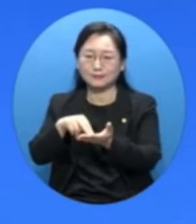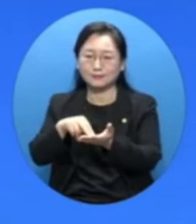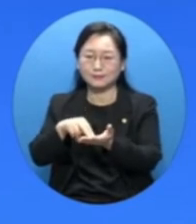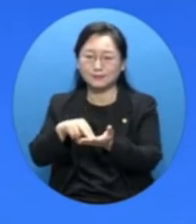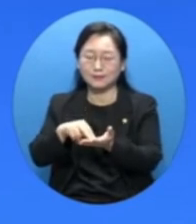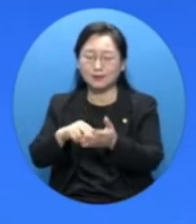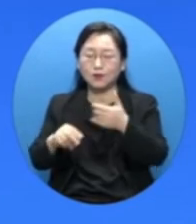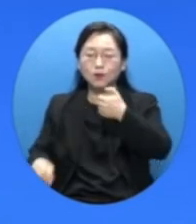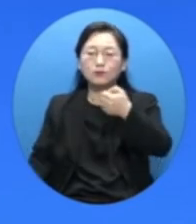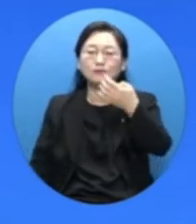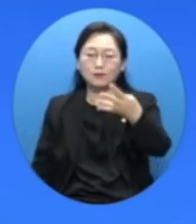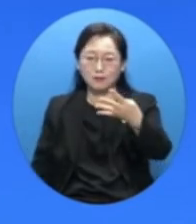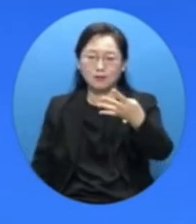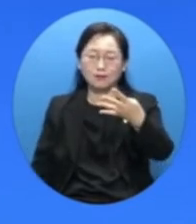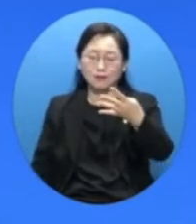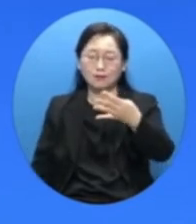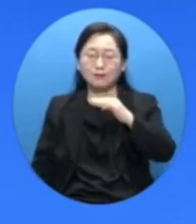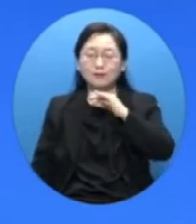54살의 나이로